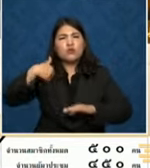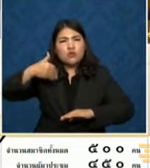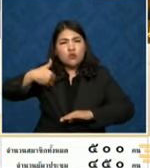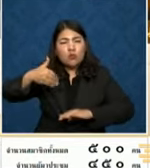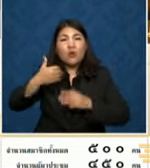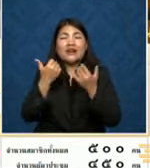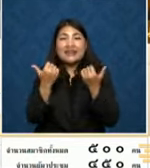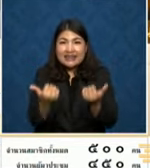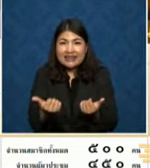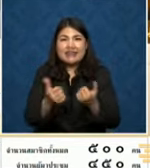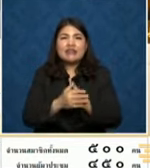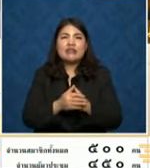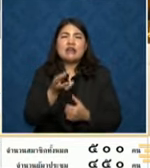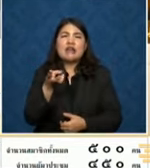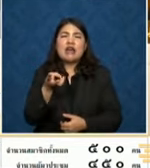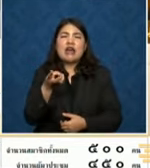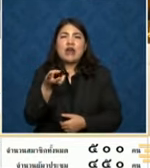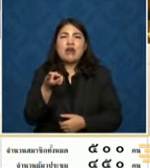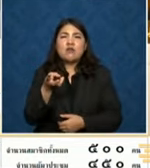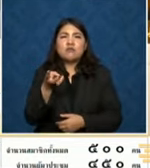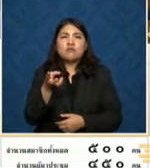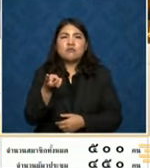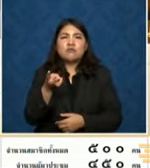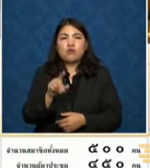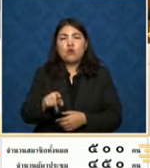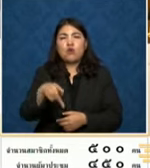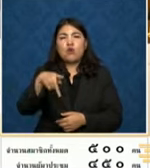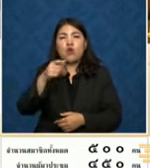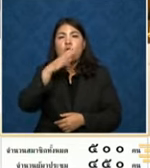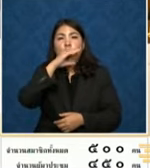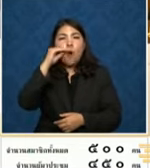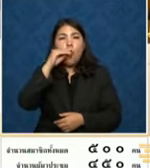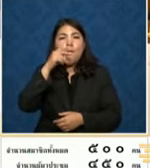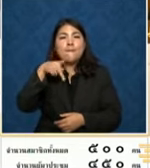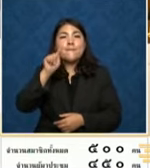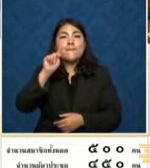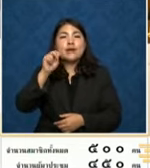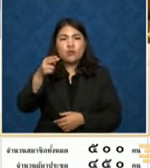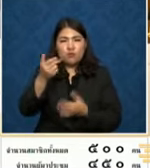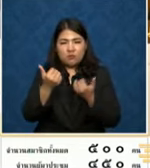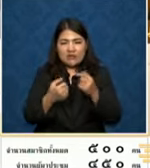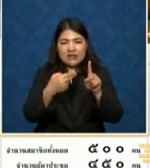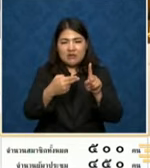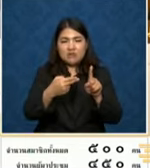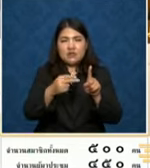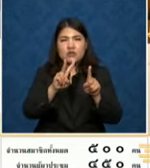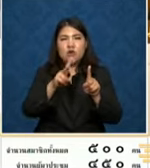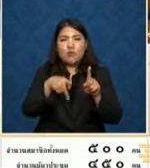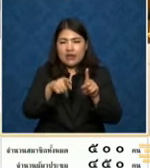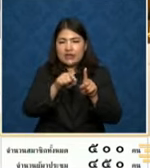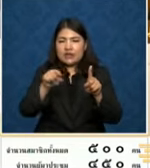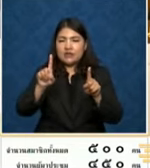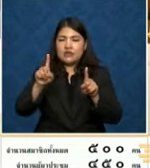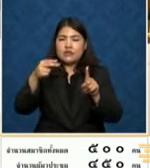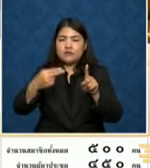นี้นะครับราคาข้าวหอมปทุมณเวลานี้ 12,500 ถึง 13,000